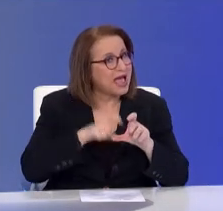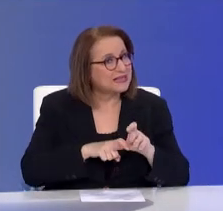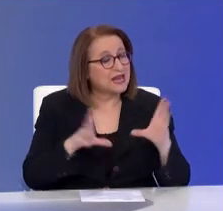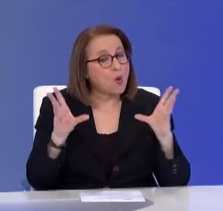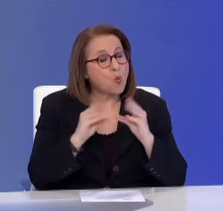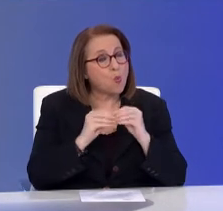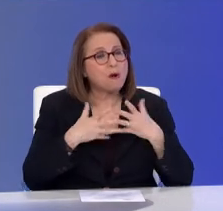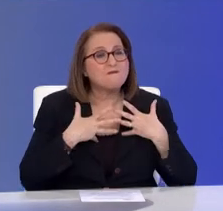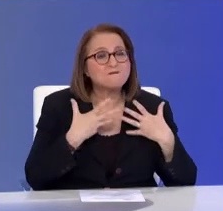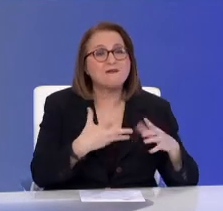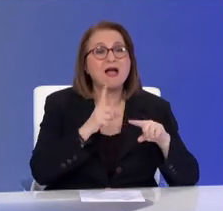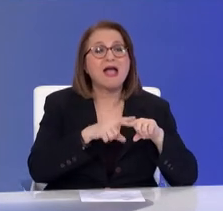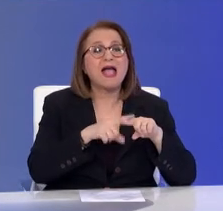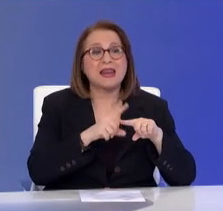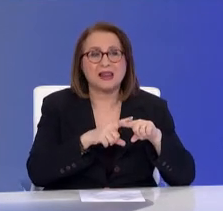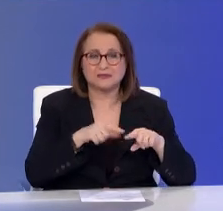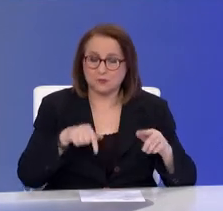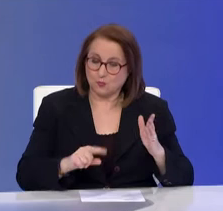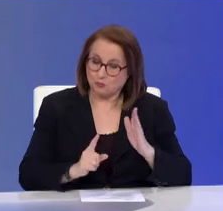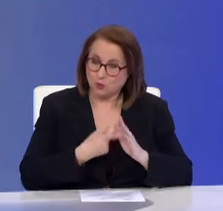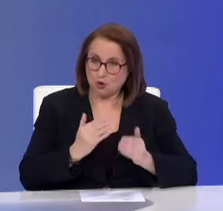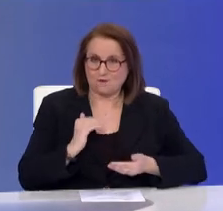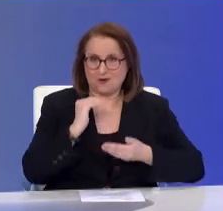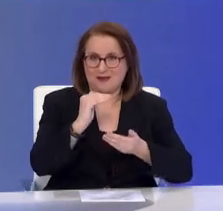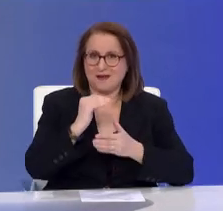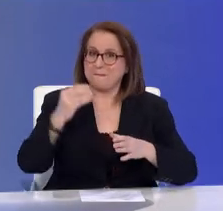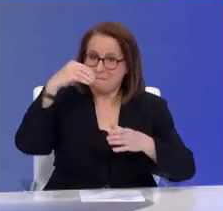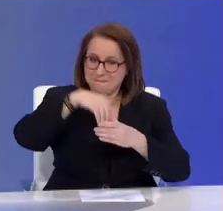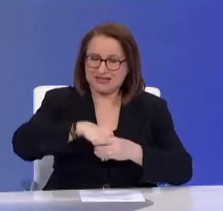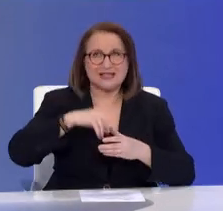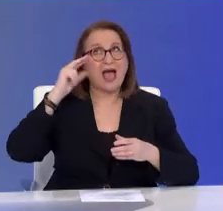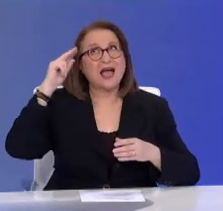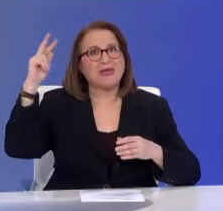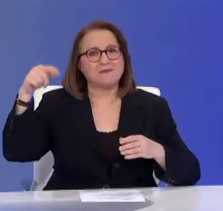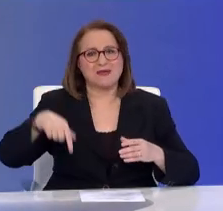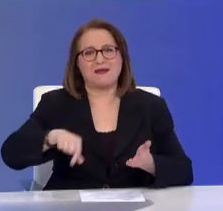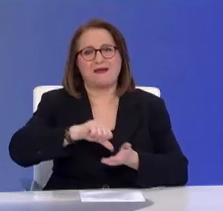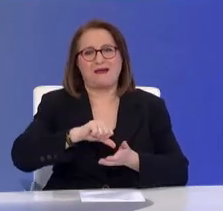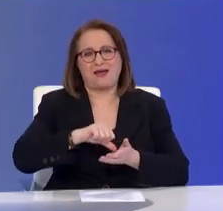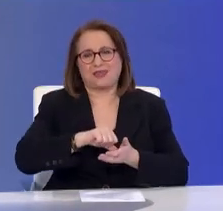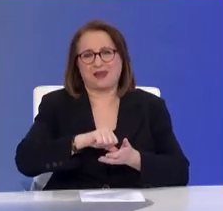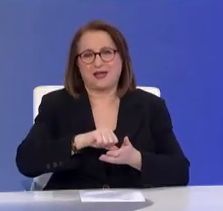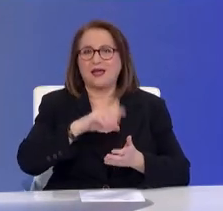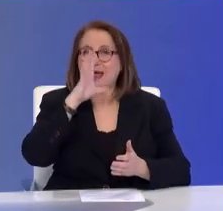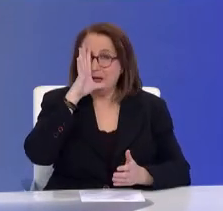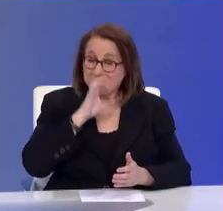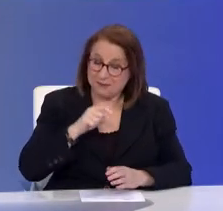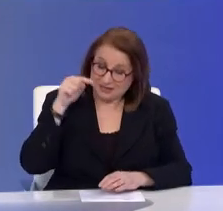τελετή στο χώρο της Ακαδημίας Αθηνών. Είναι αυτή η χώρα πραγματικά η οποία